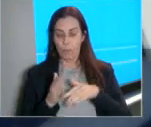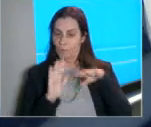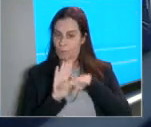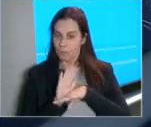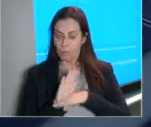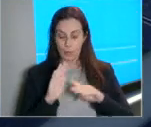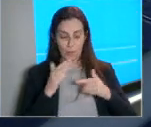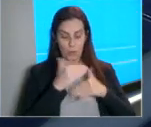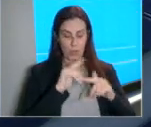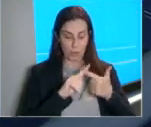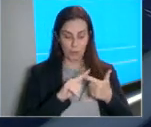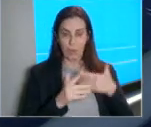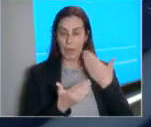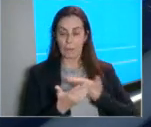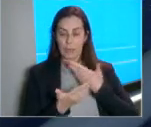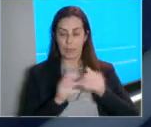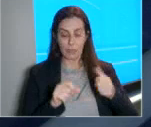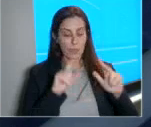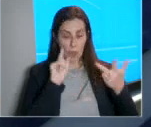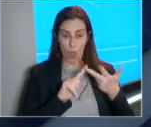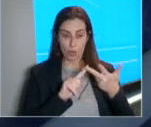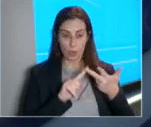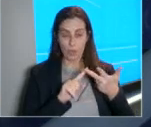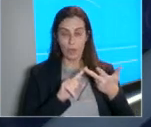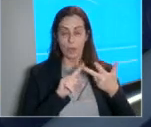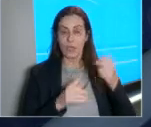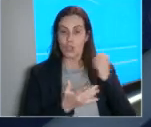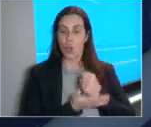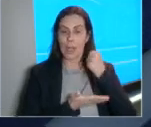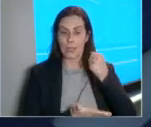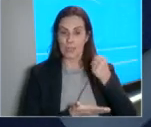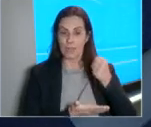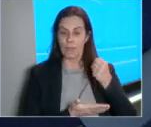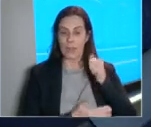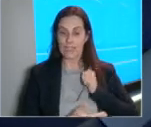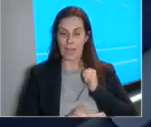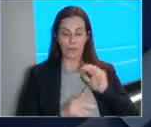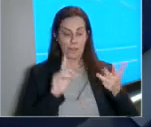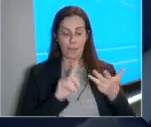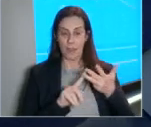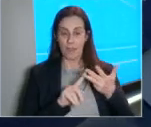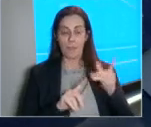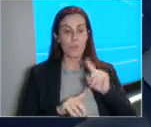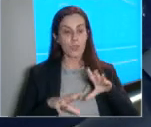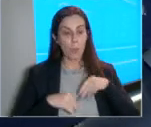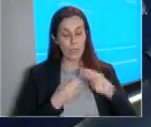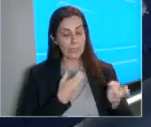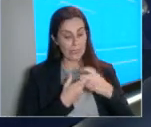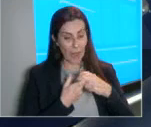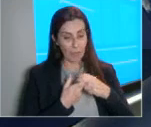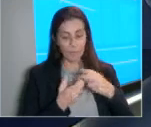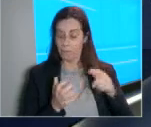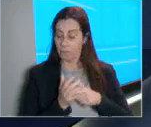יסוד, שלב שני זה קבלת מתווה הנשיא, שלב שלישי זה אישור התקציב והתר"ש לצה"ל, וצו רביעי, מי שמוכן להצטרף על